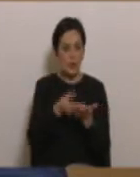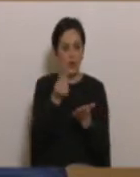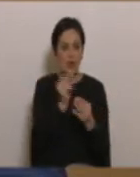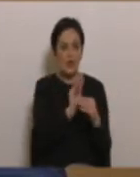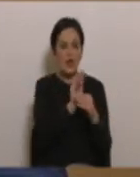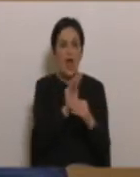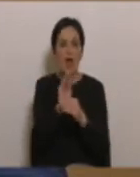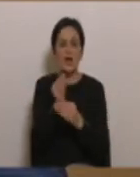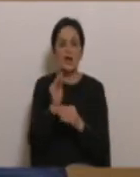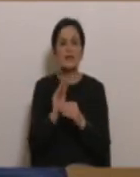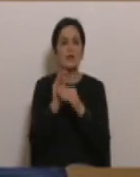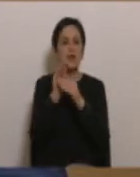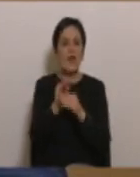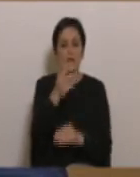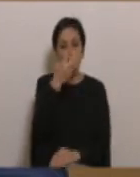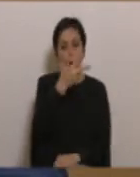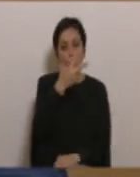სადღაც 30-დან